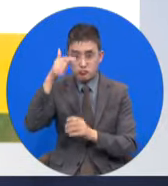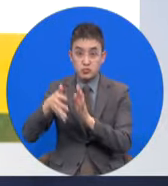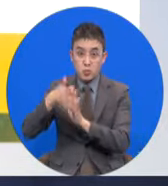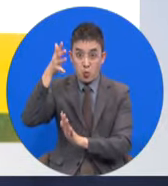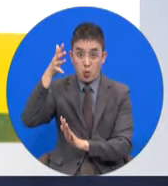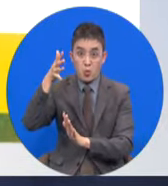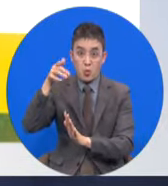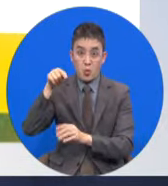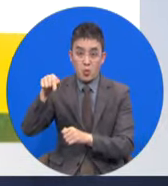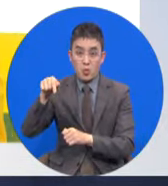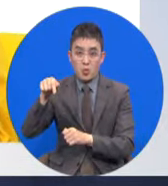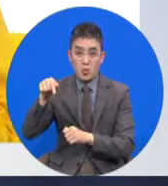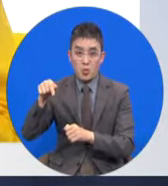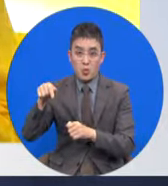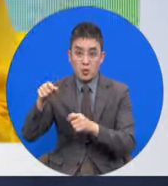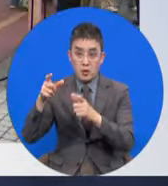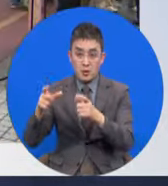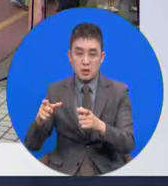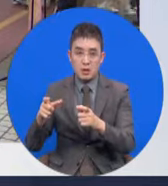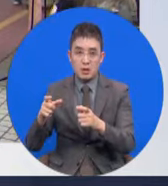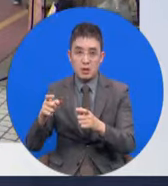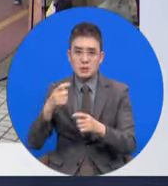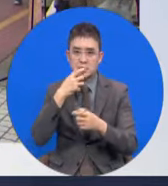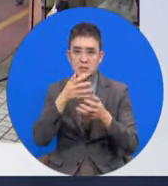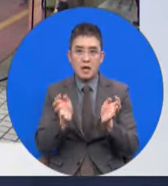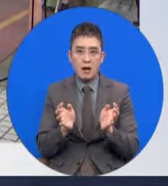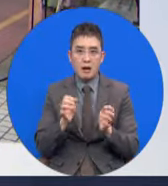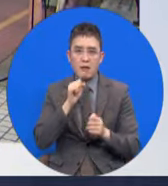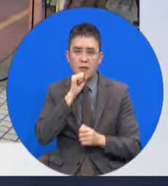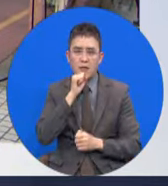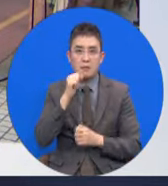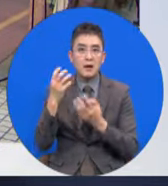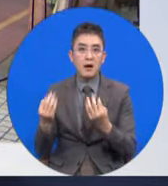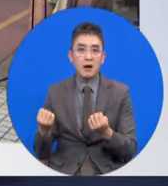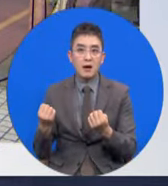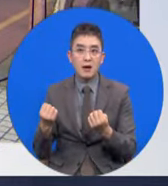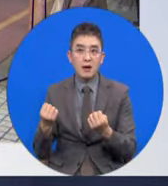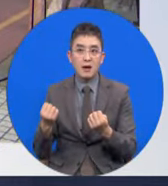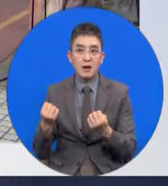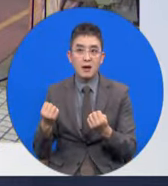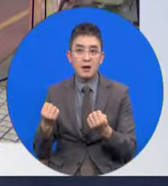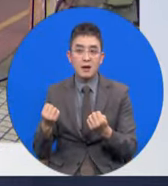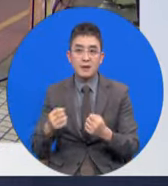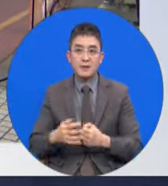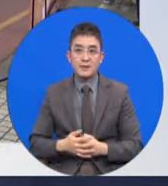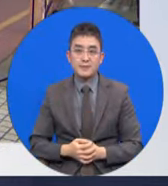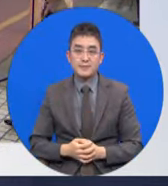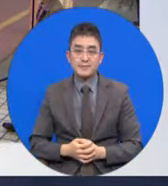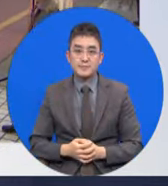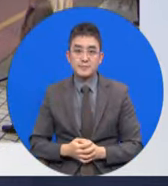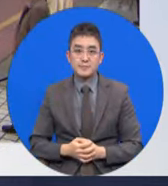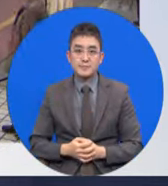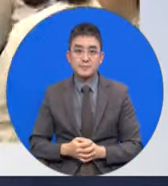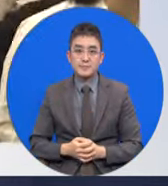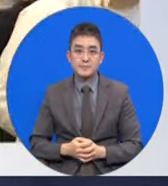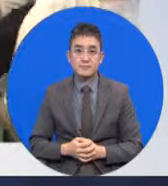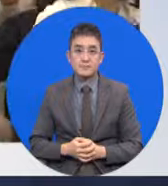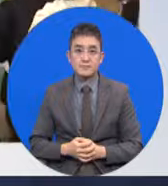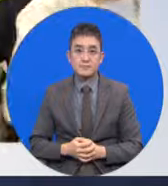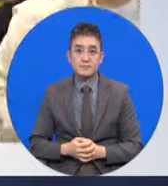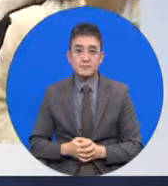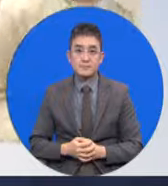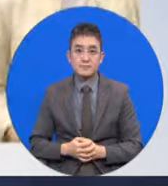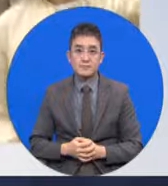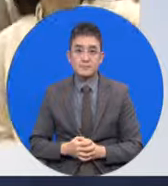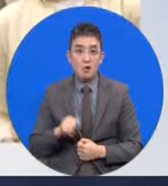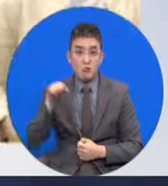민주당이 압도적으로 유리한 그런 상황이 돼버렸지요. 그러니까 후보를 교체한 시기가 좀 늦었습니다. 늦었기 때문에 사실